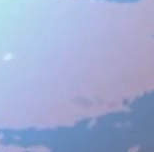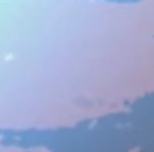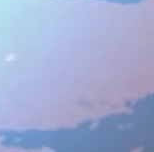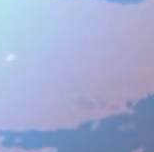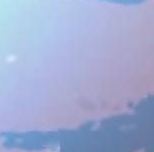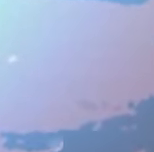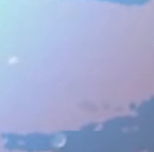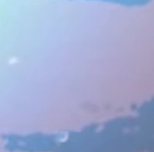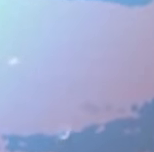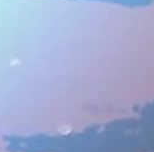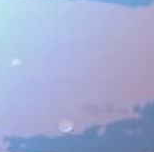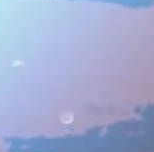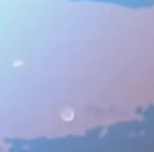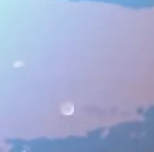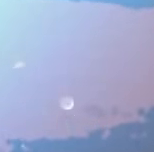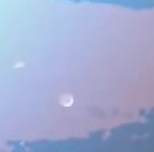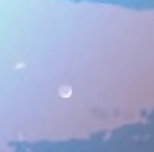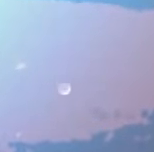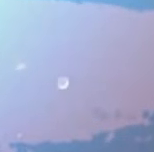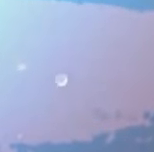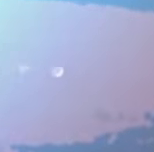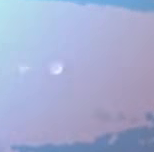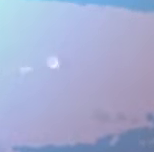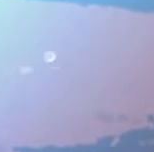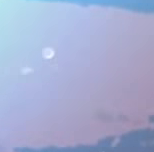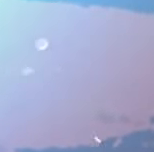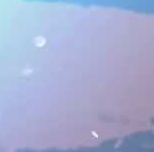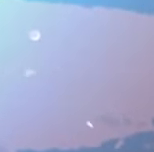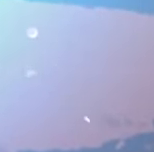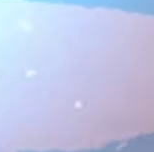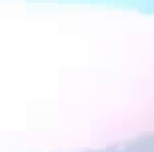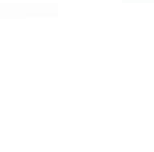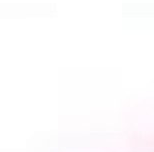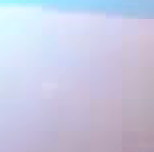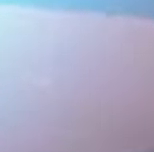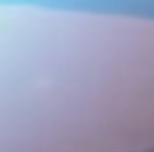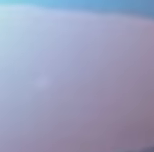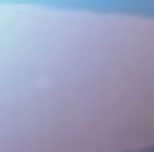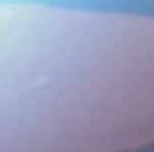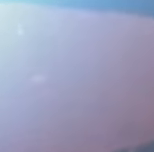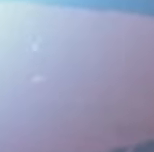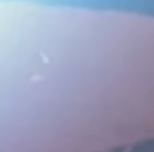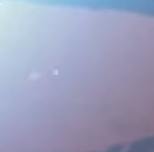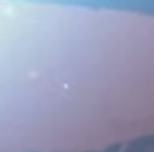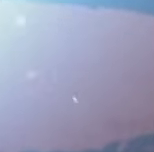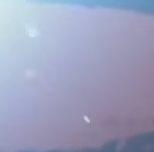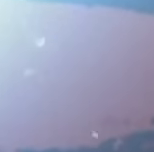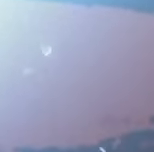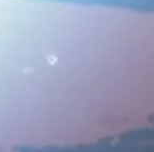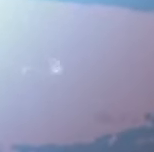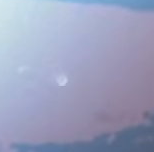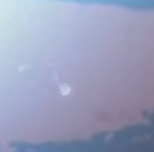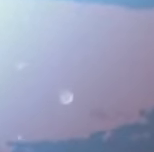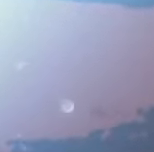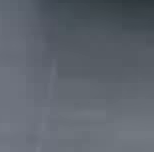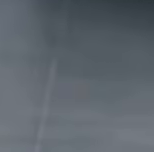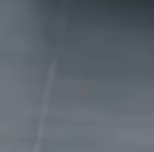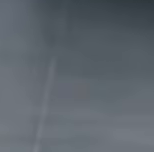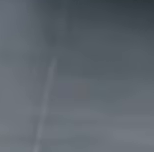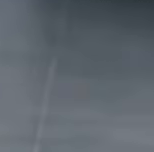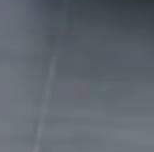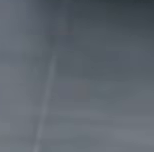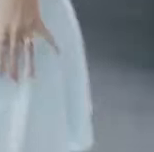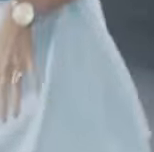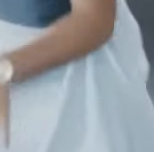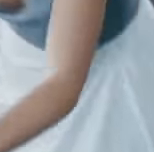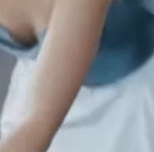Music, YouTube Music, and other digital stores worldwide. Only from Jamie Music. Feeling